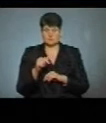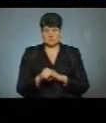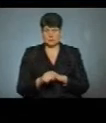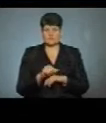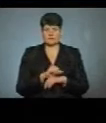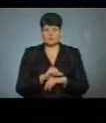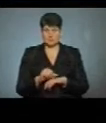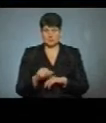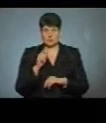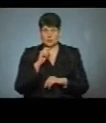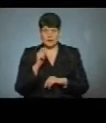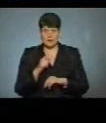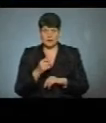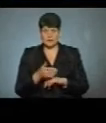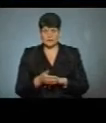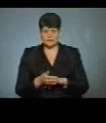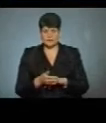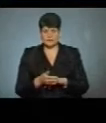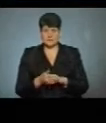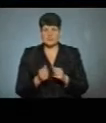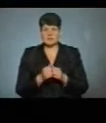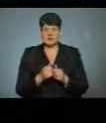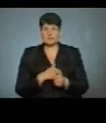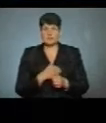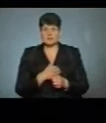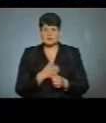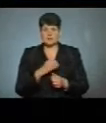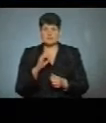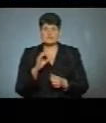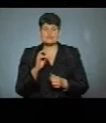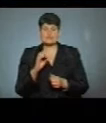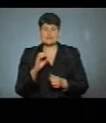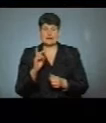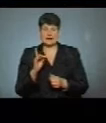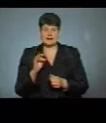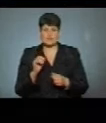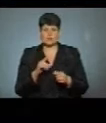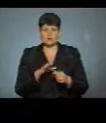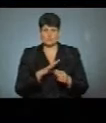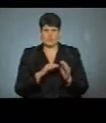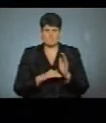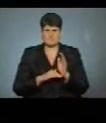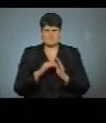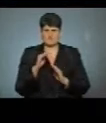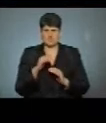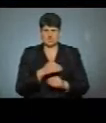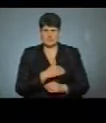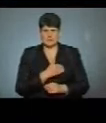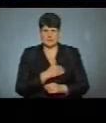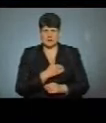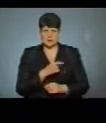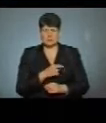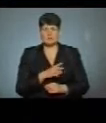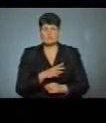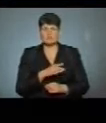кордон український. При температурному скринінгу у них була зафіксована підвищена температура. Вони